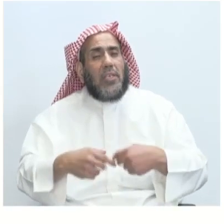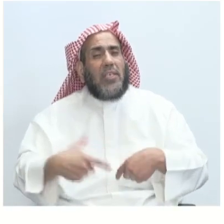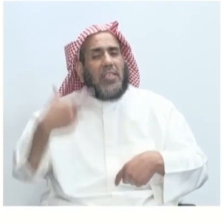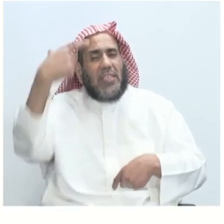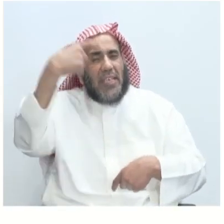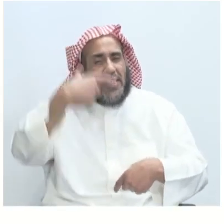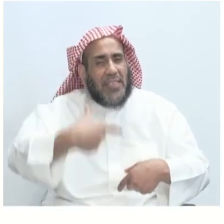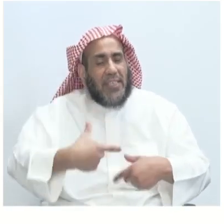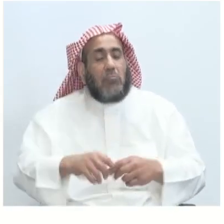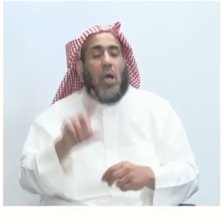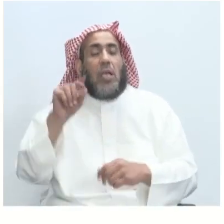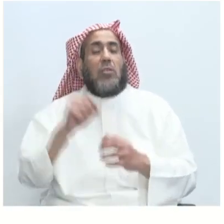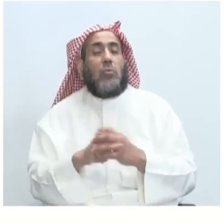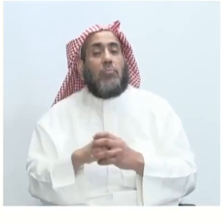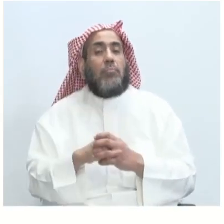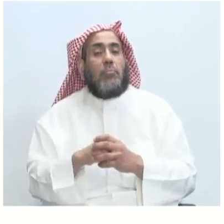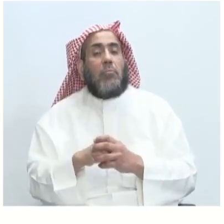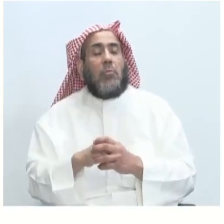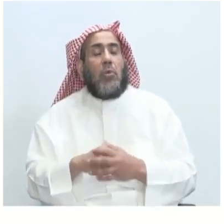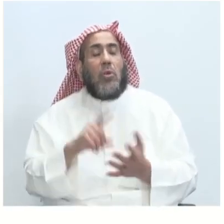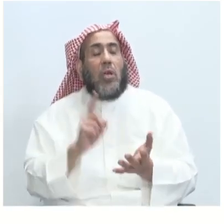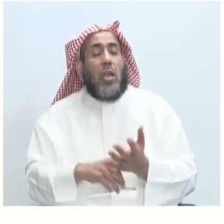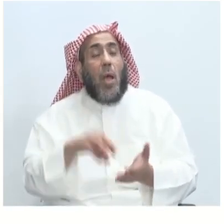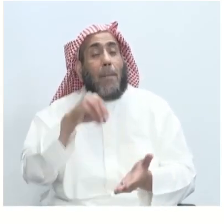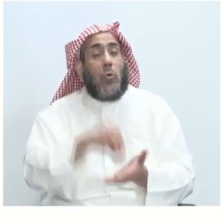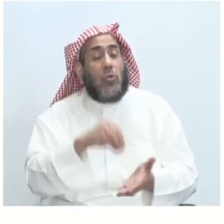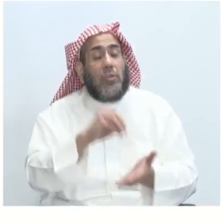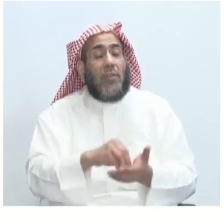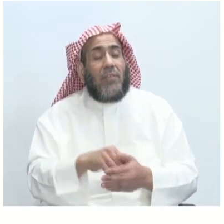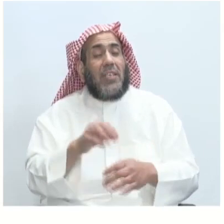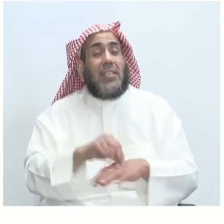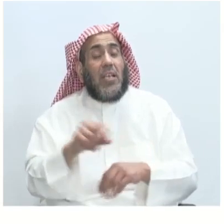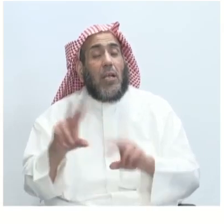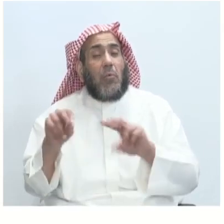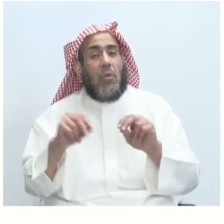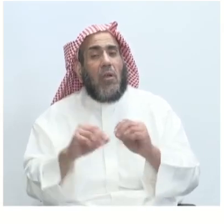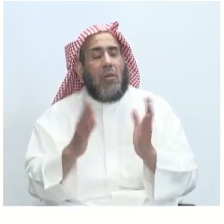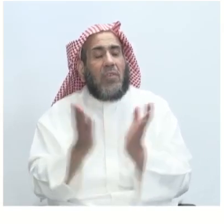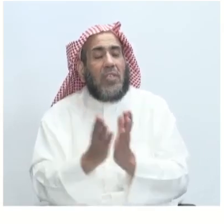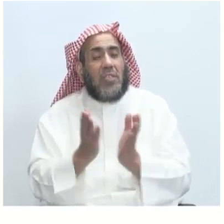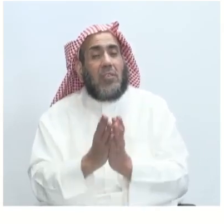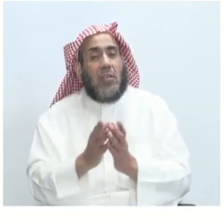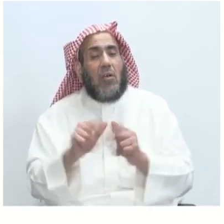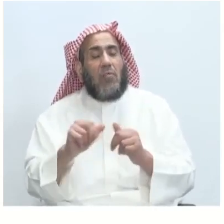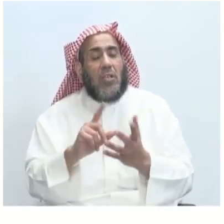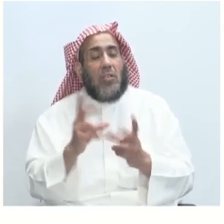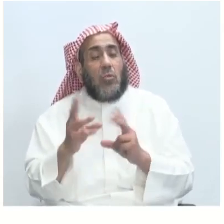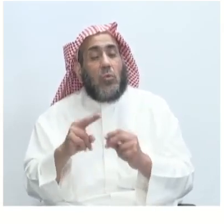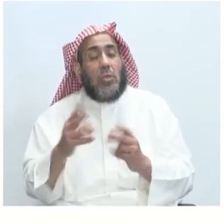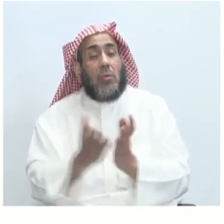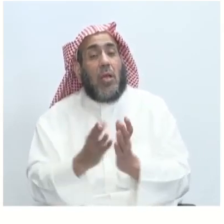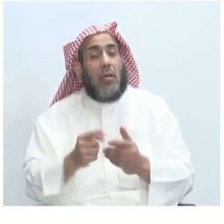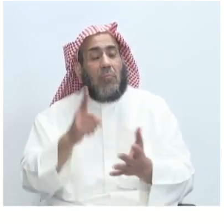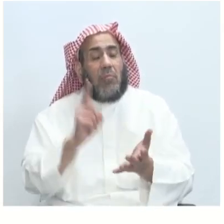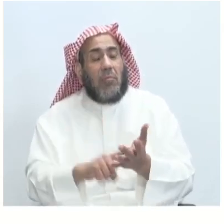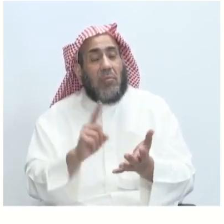شخصيته احسنتم انها موجوده في الانسان كما ذكرنا في الدرس او في احد الدروس السابقه